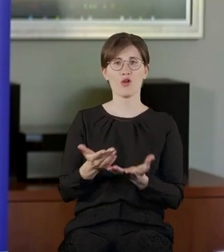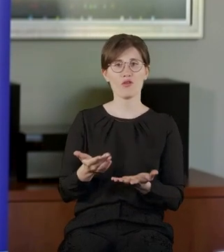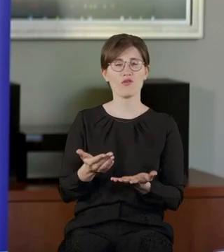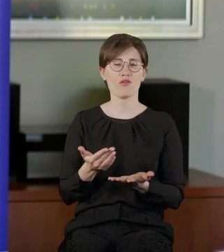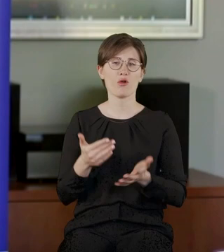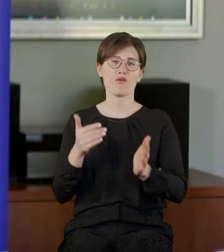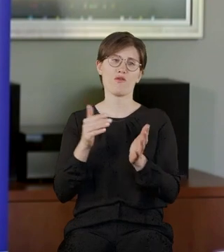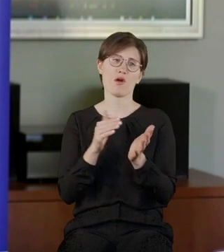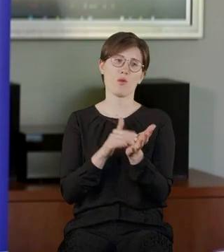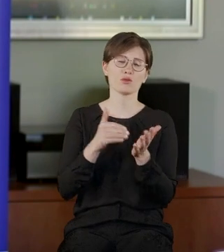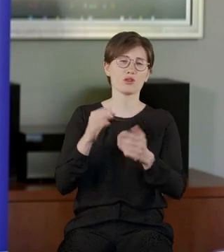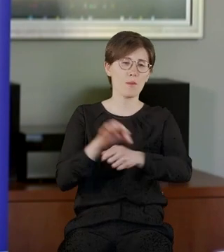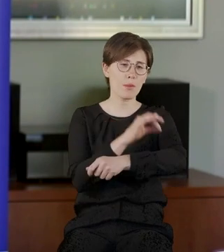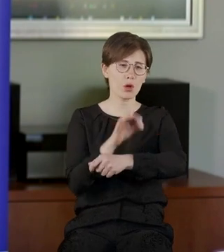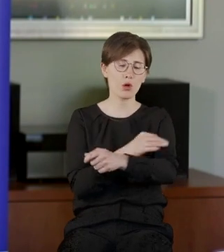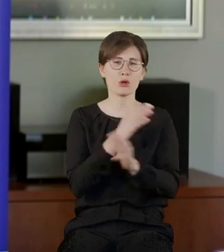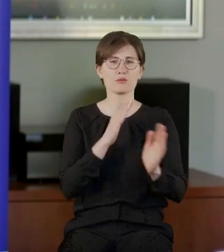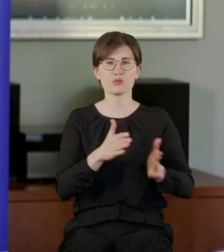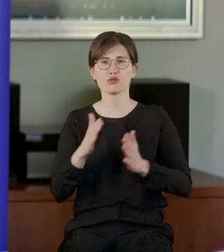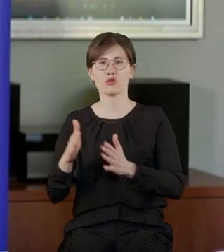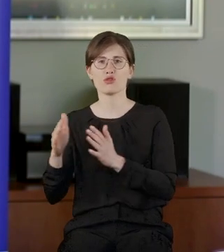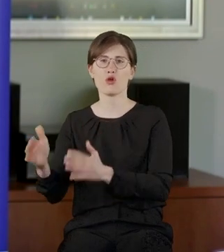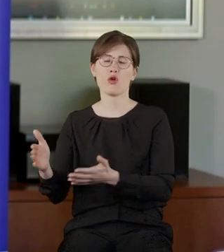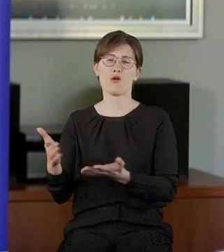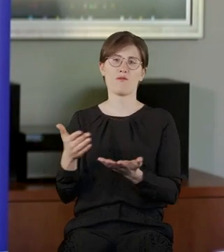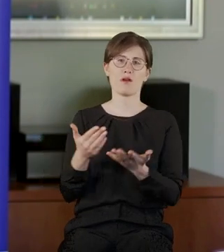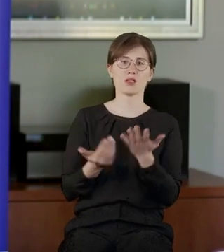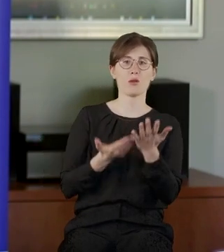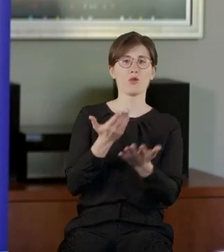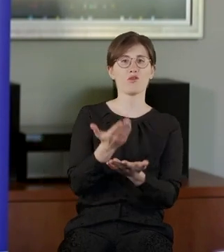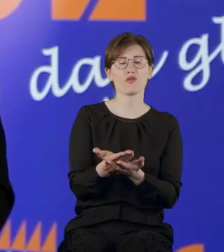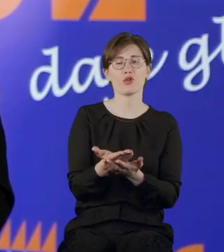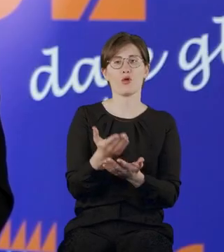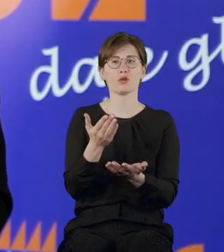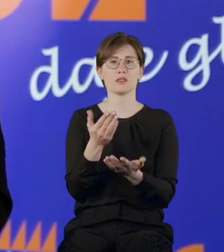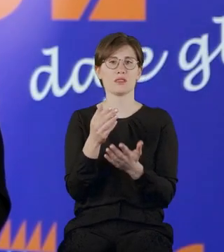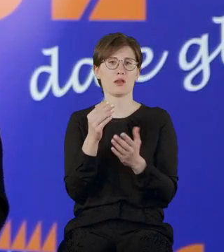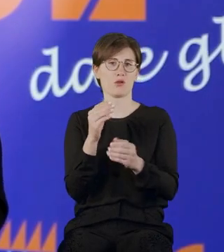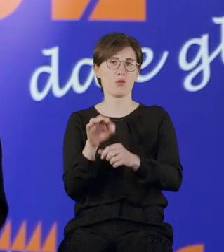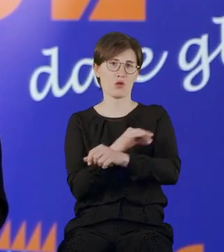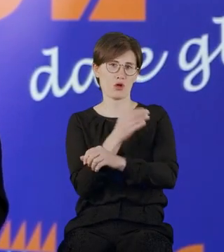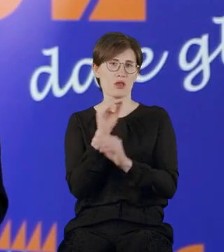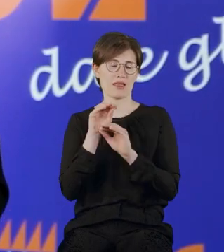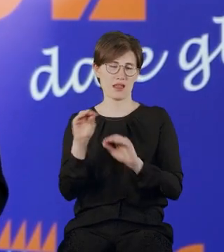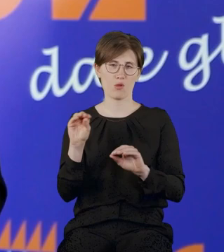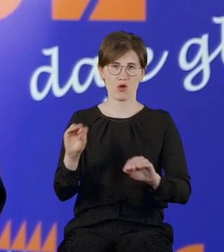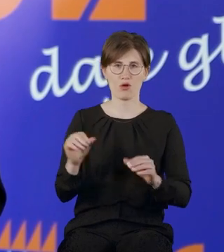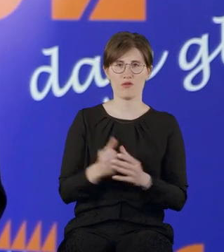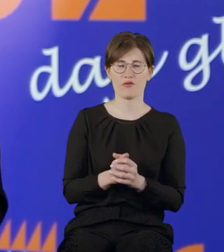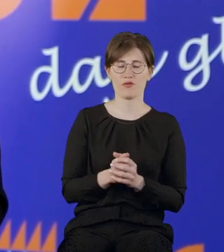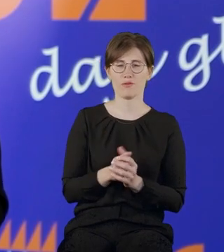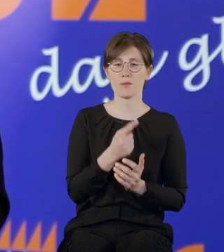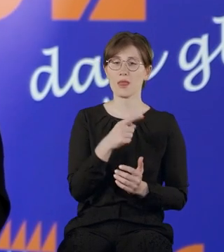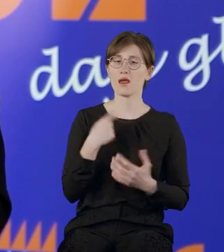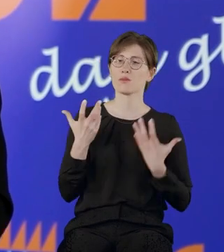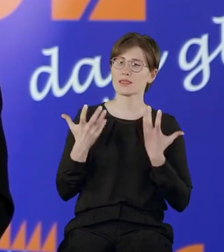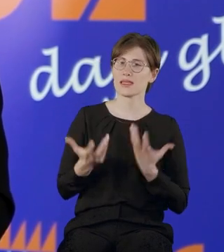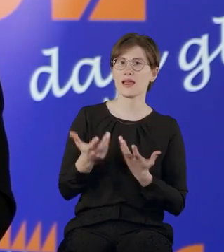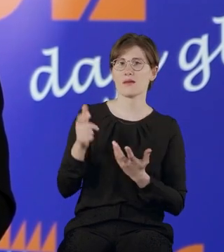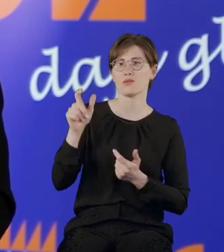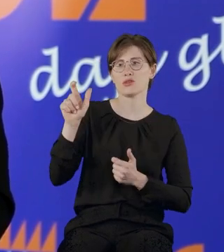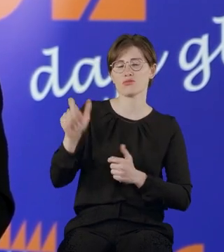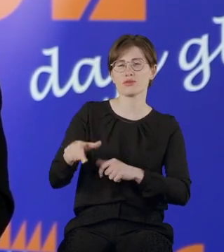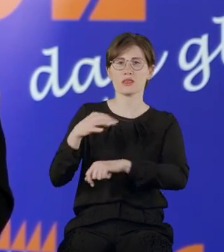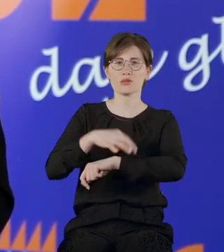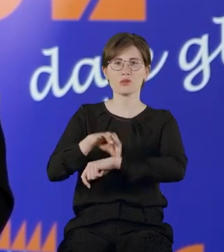pomaga przygotowywać projekty naukowe, czy wnioski o projekty. Dbamy o to, żeby student indywidualny również